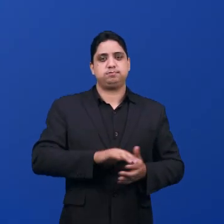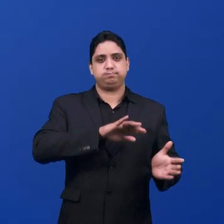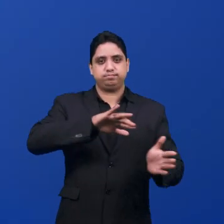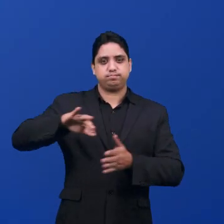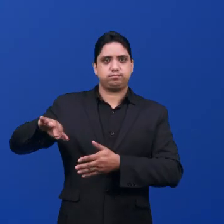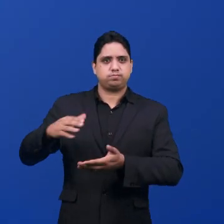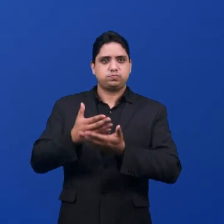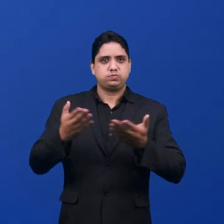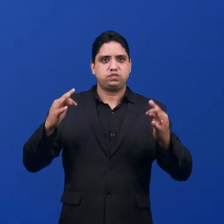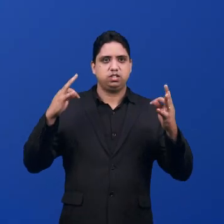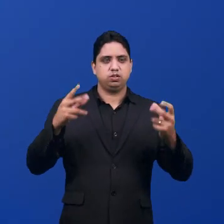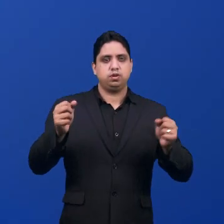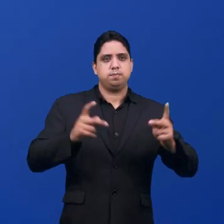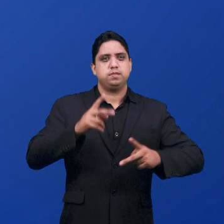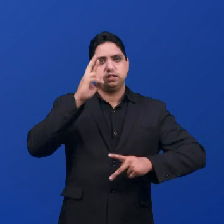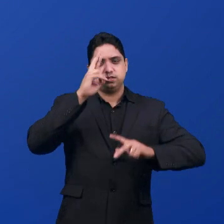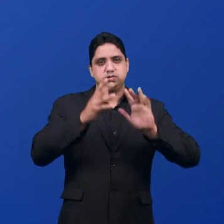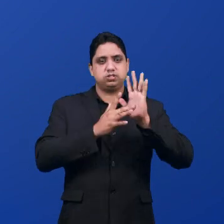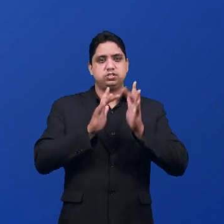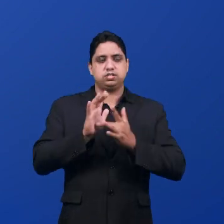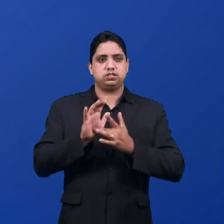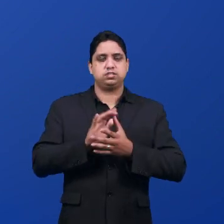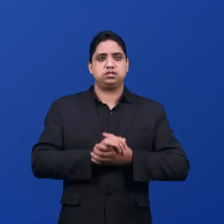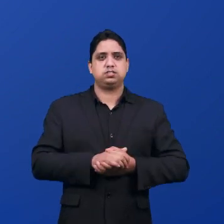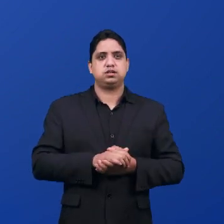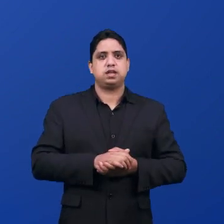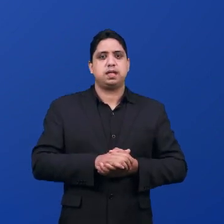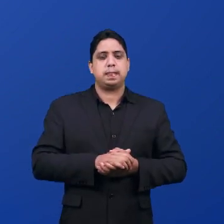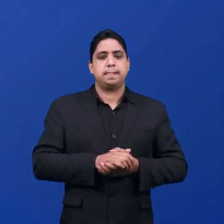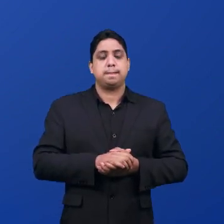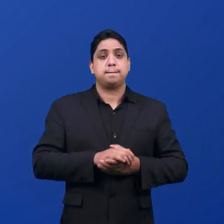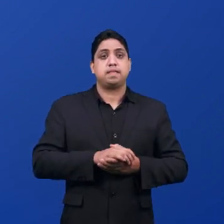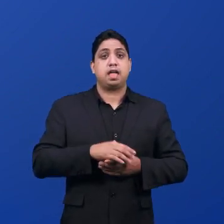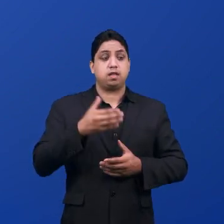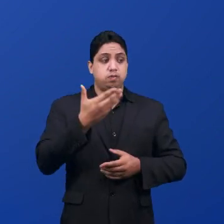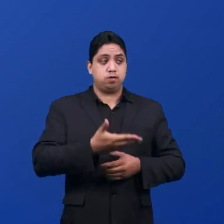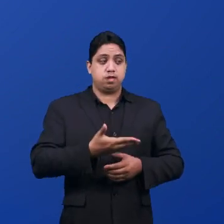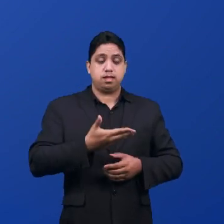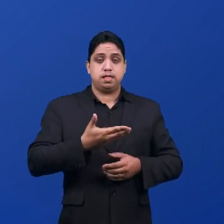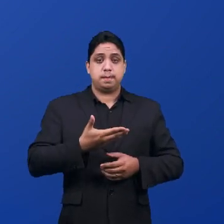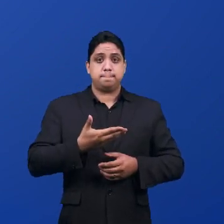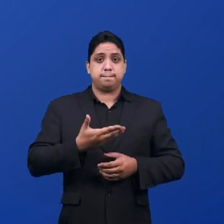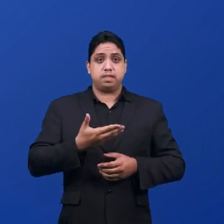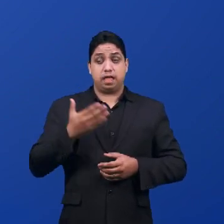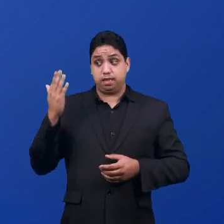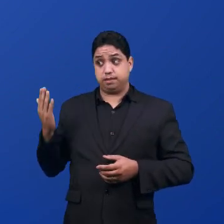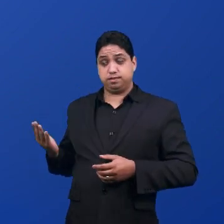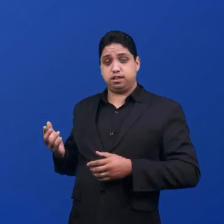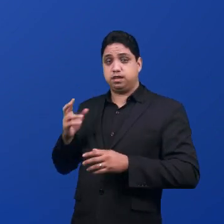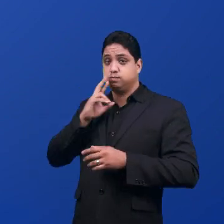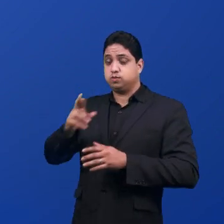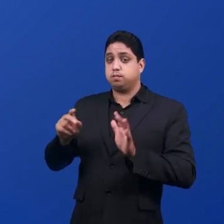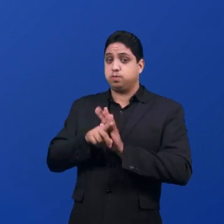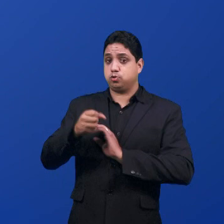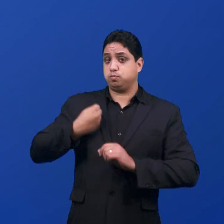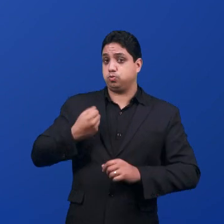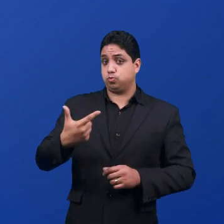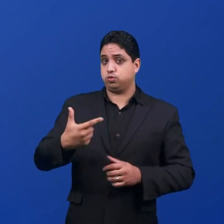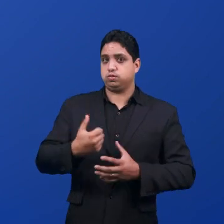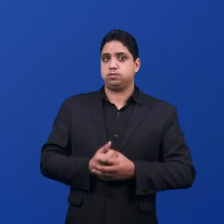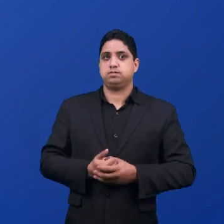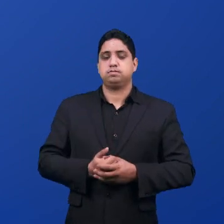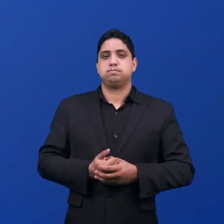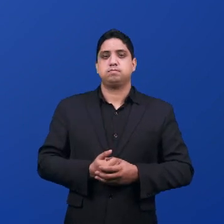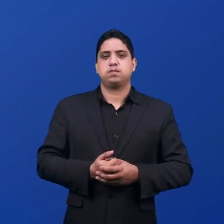question. Je souhaite saluer à tous dans la paix du Seigneur Jésus. Ma mère Margarida va répondre à la